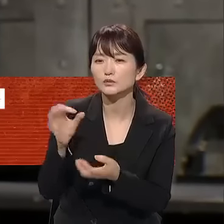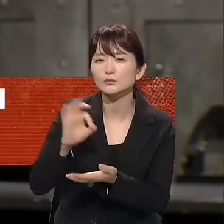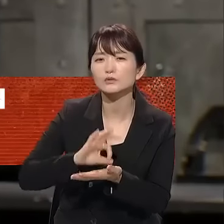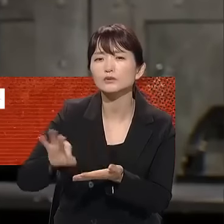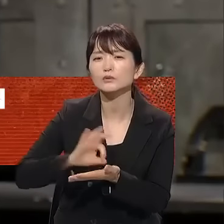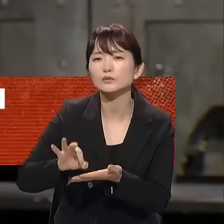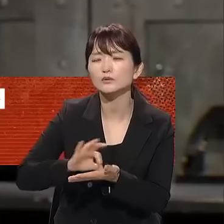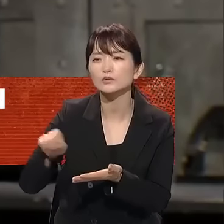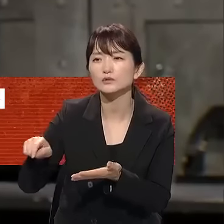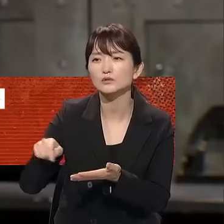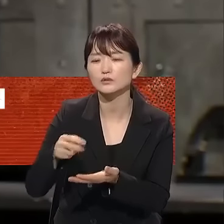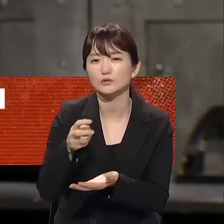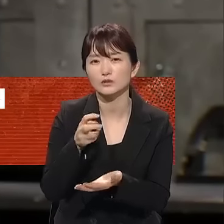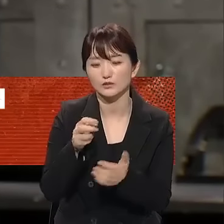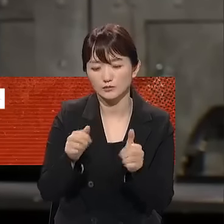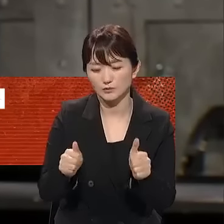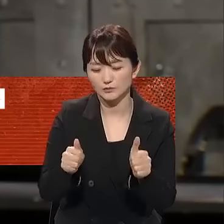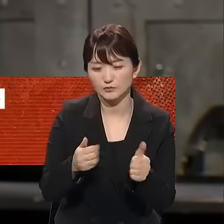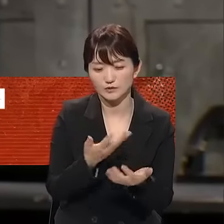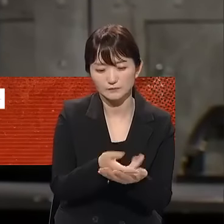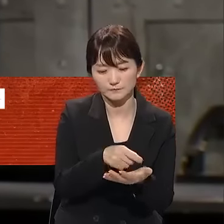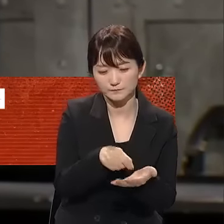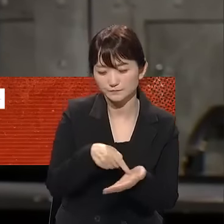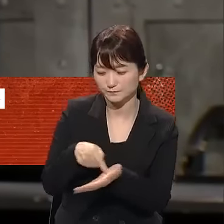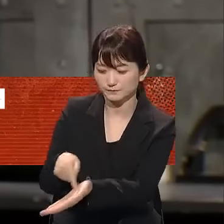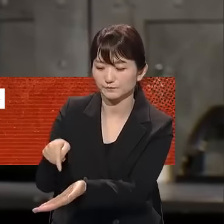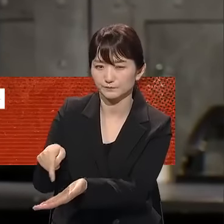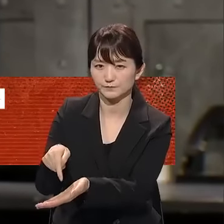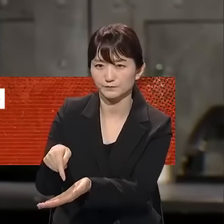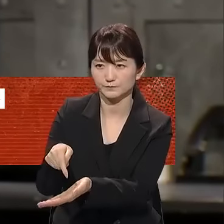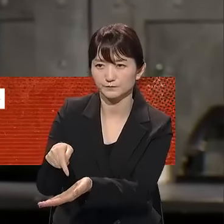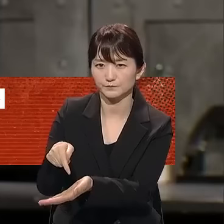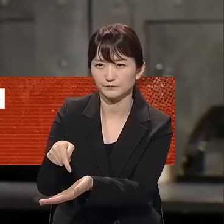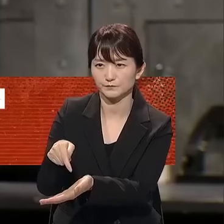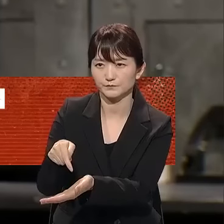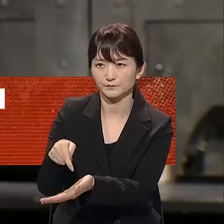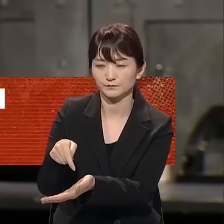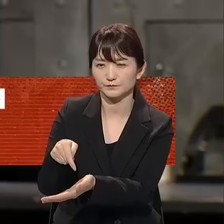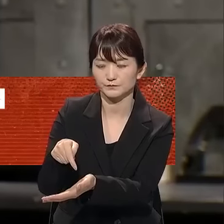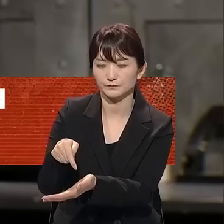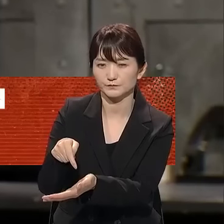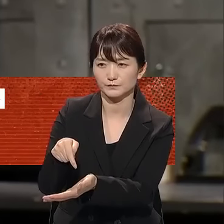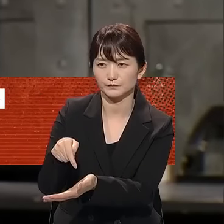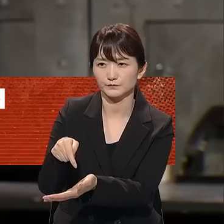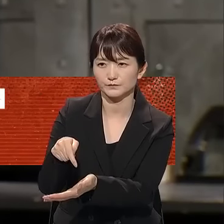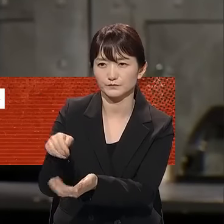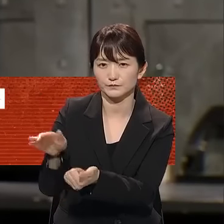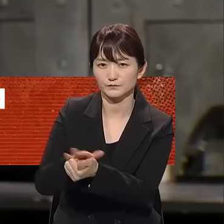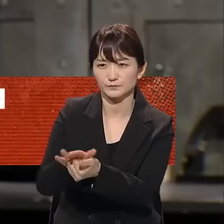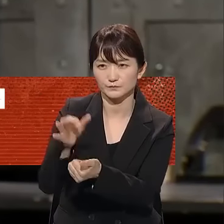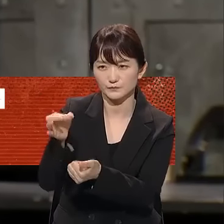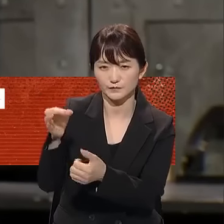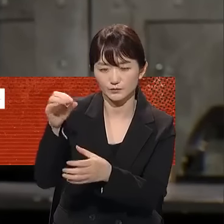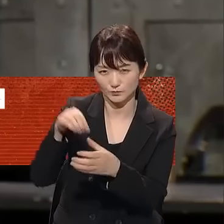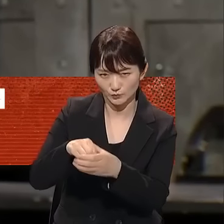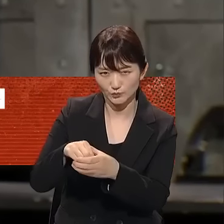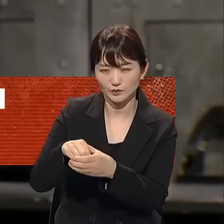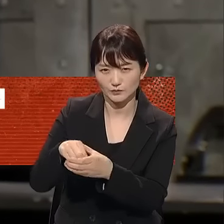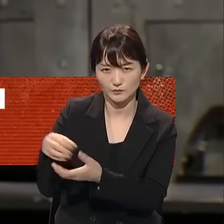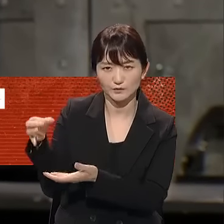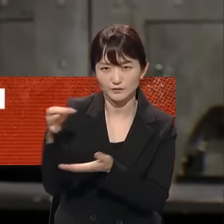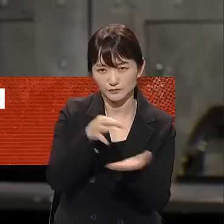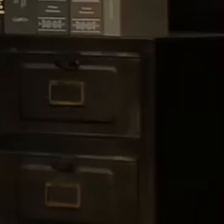버렸는지 법정에 제출한다면 그것이 이제 그 기여도나 이런 것들 또 위자료의 반영이 될 여지가